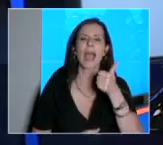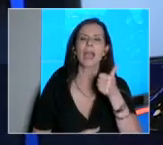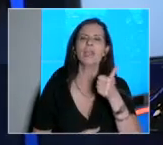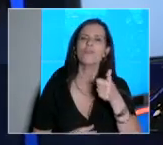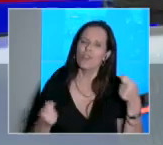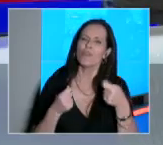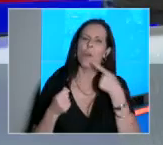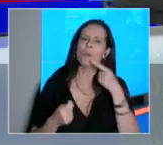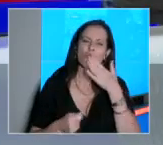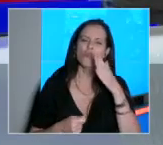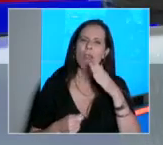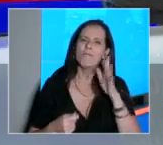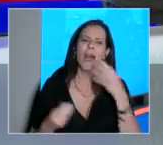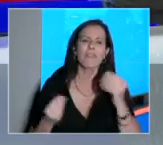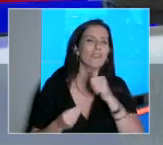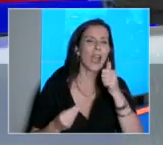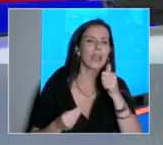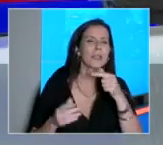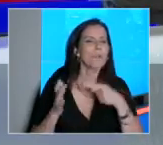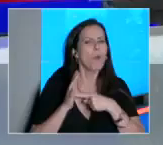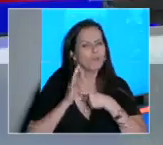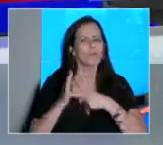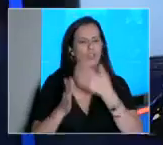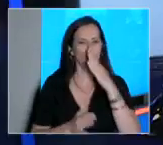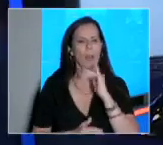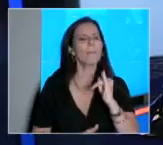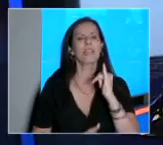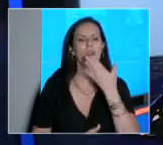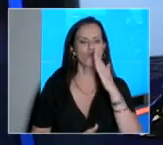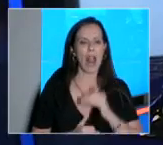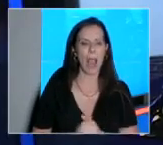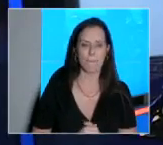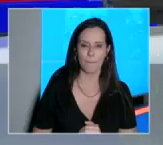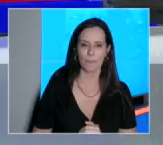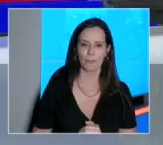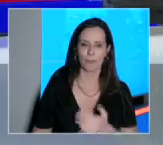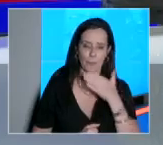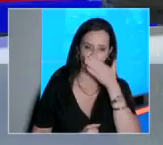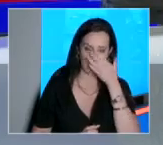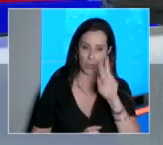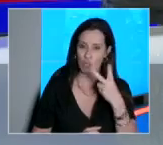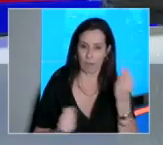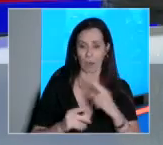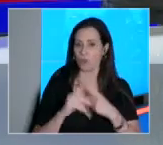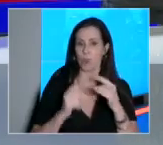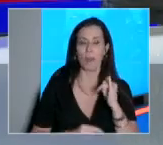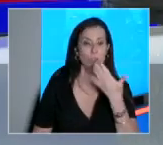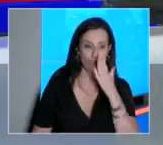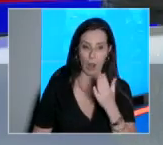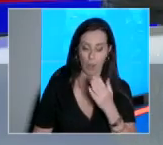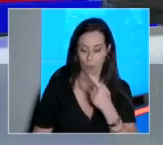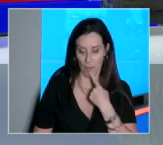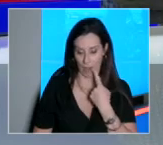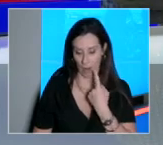את ירושלים? מה האנשים באים ואומרים, מה זה ירושלים? אבל יש לך פה שני דברים שונים. מה ירושלמי אומר